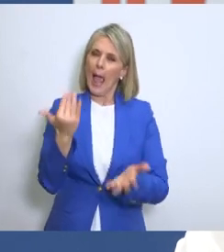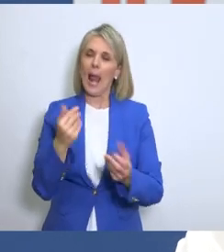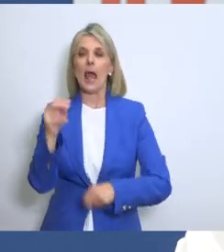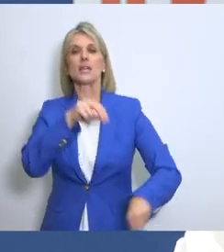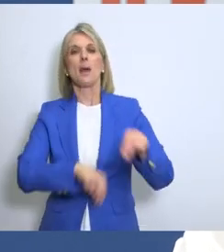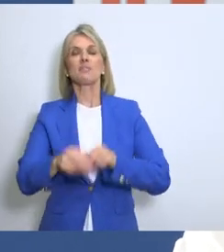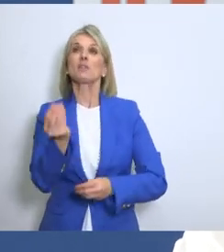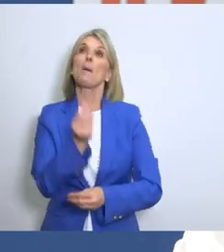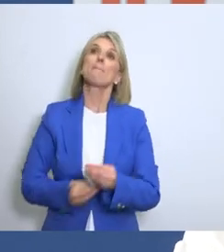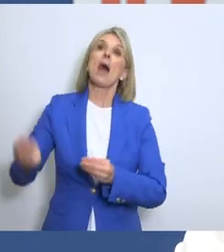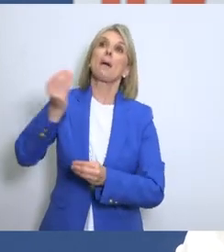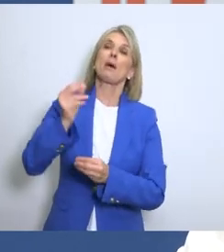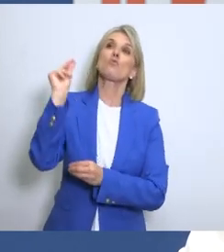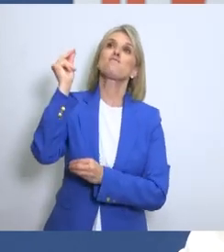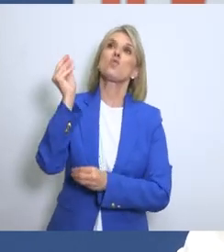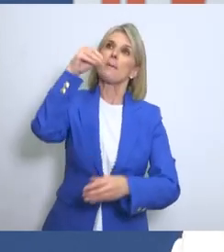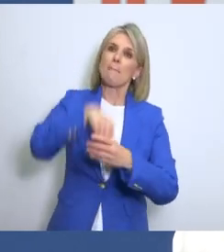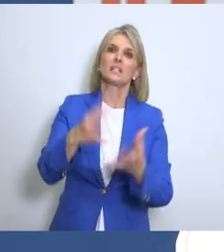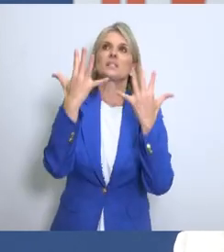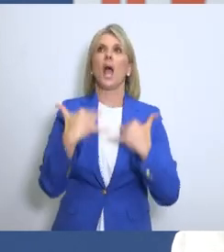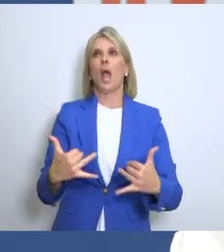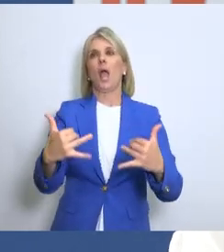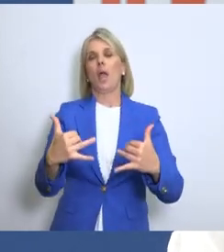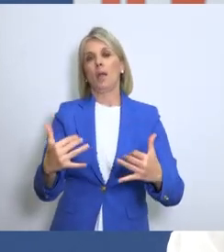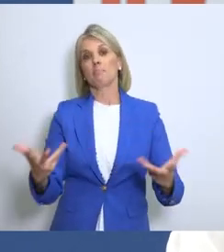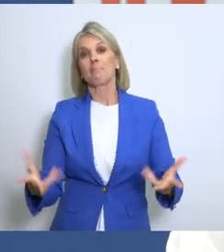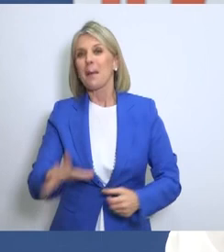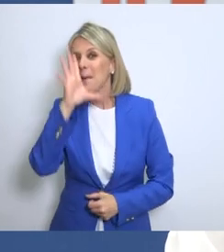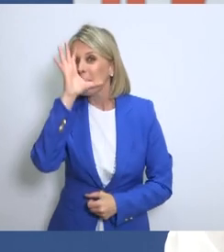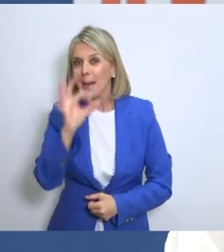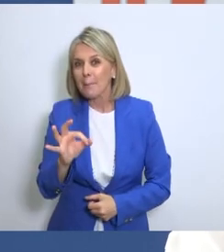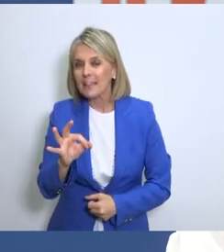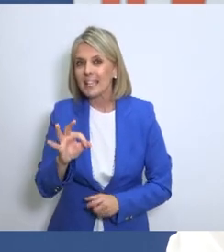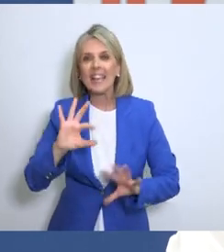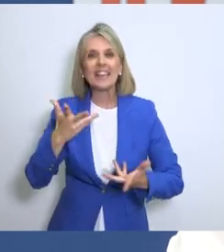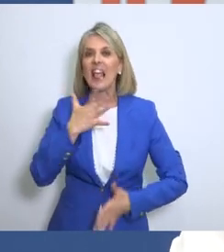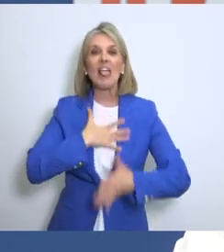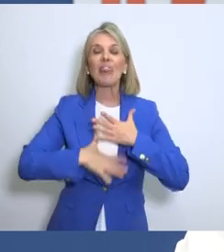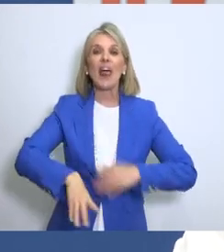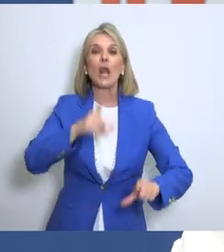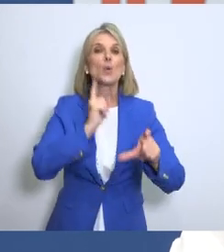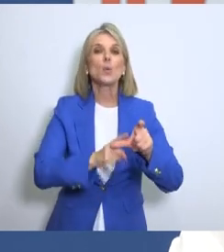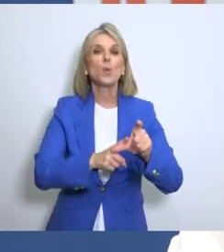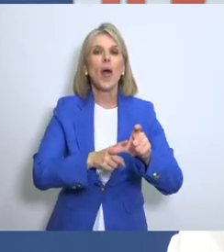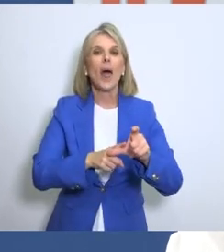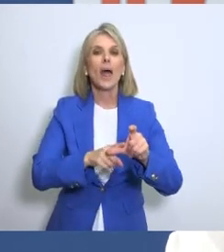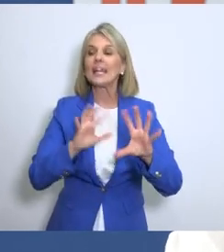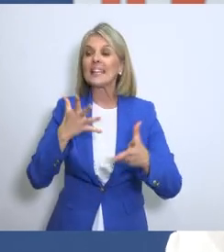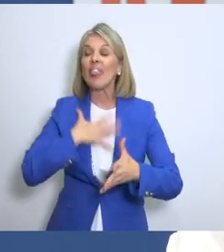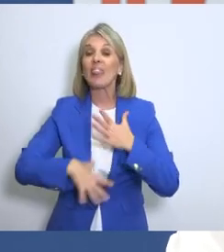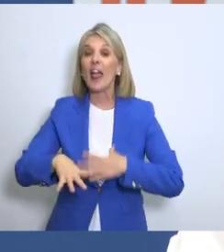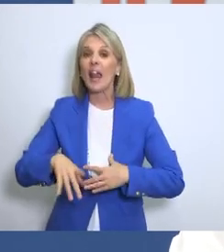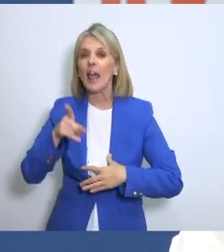για περισσότερους βουλευτές. Επομένως, στην πραγματικότητα η γραμμή του ΚΚΕ είναι